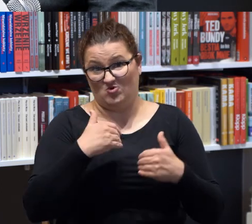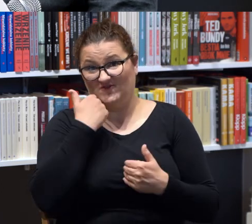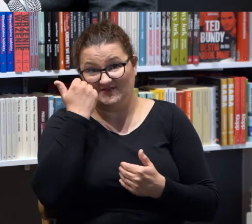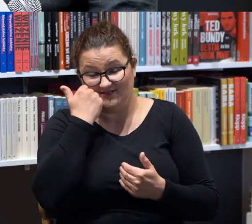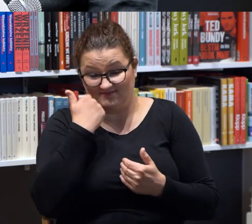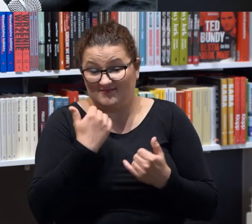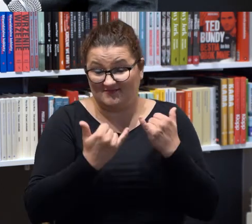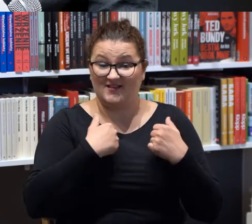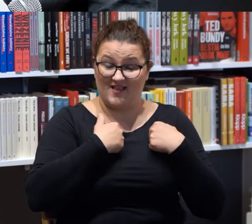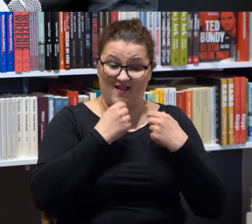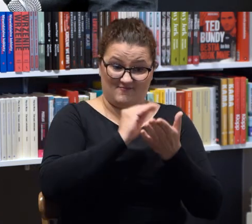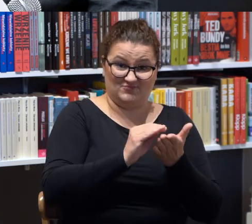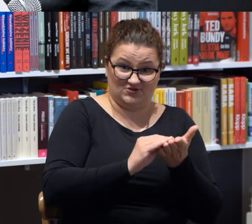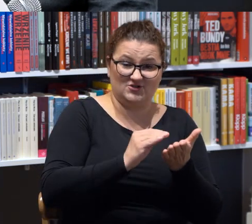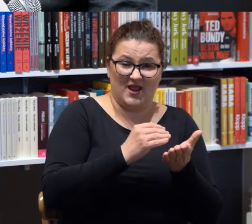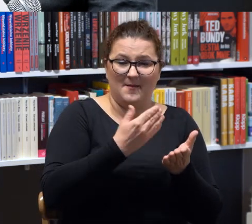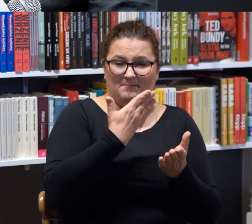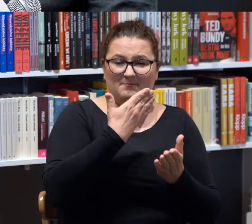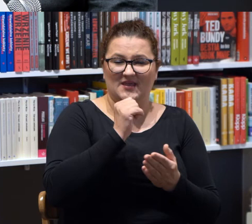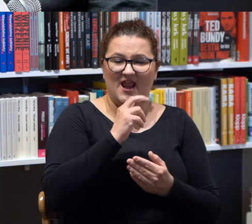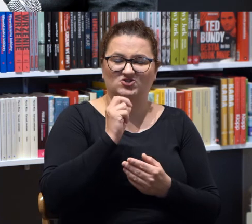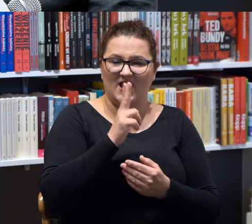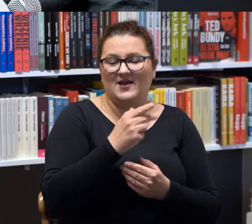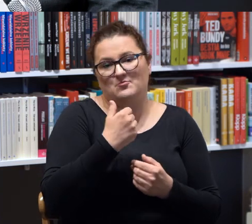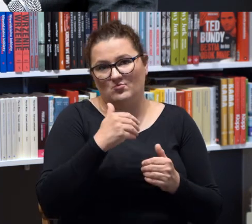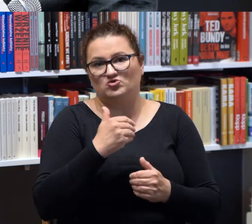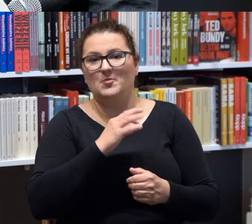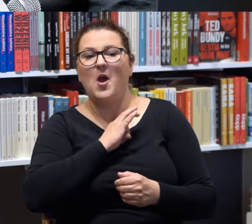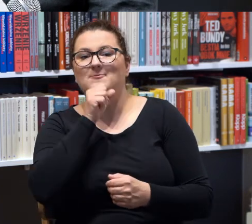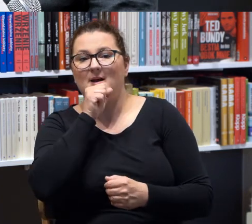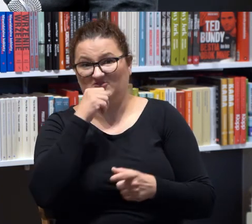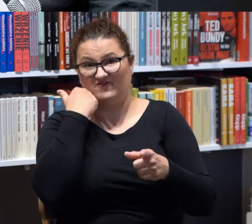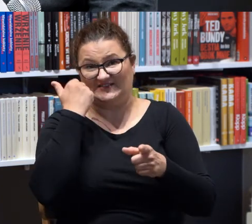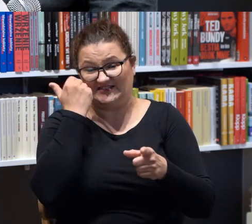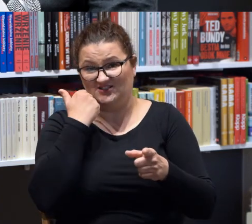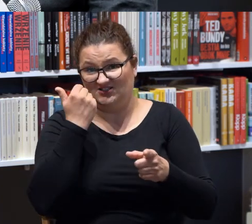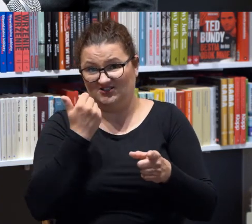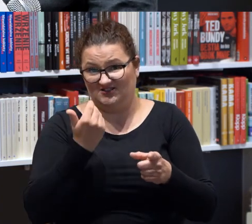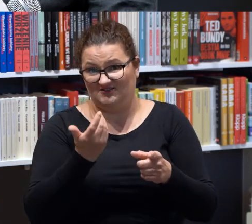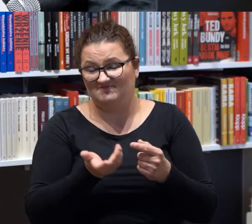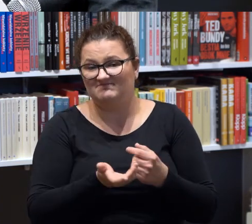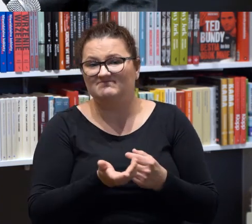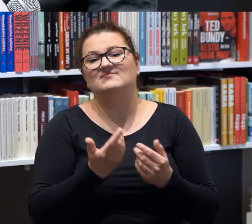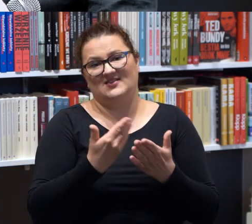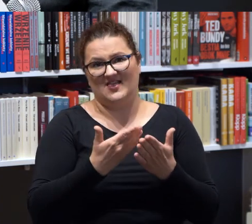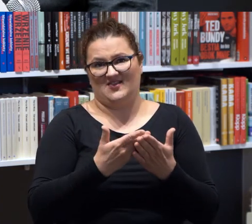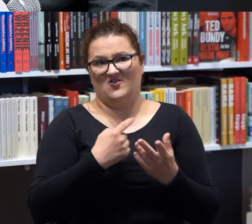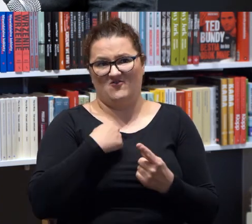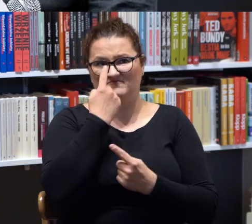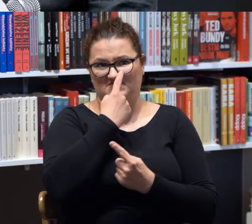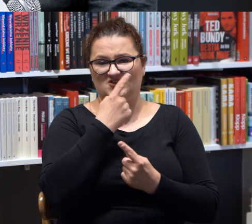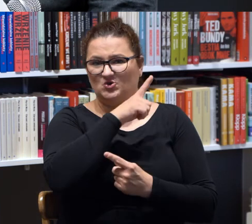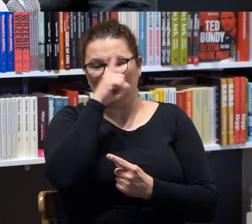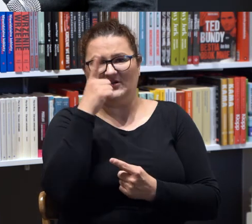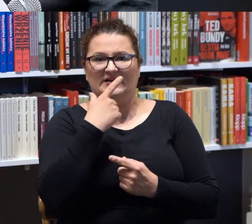pisząc Mireczka mogłam zawstydzić moją babcię. I dlatego ludzie, wydaje mi się, właśnie są